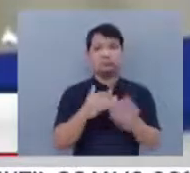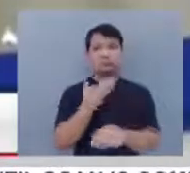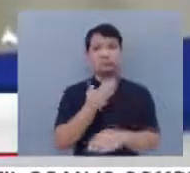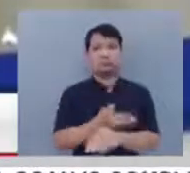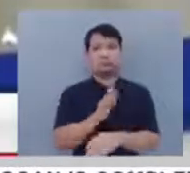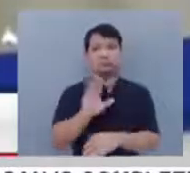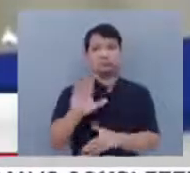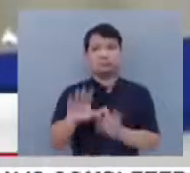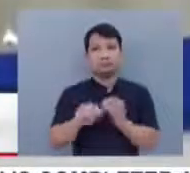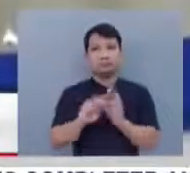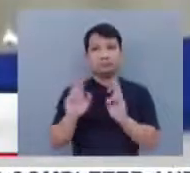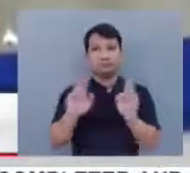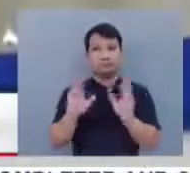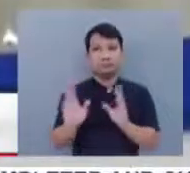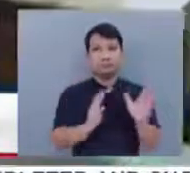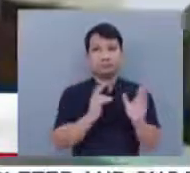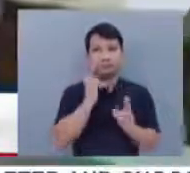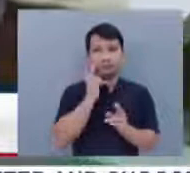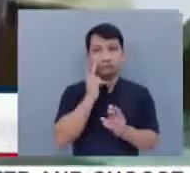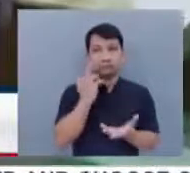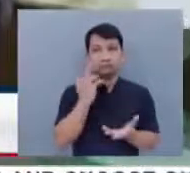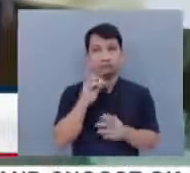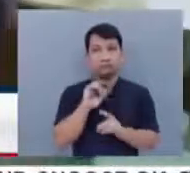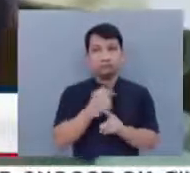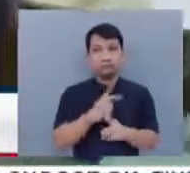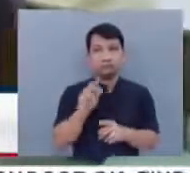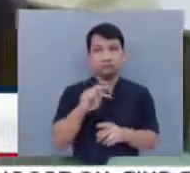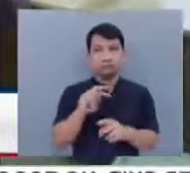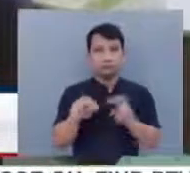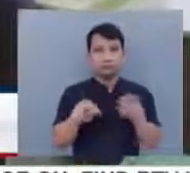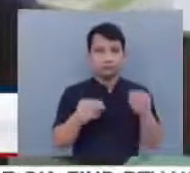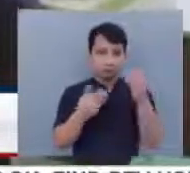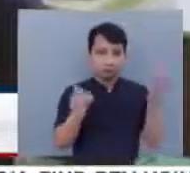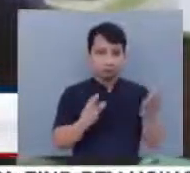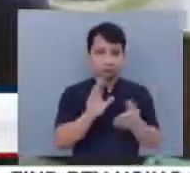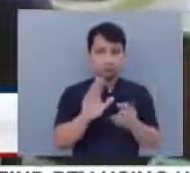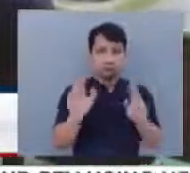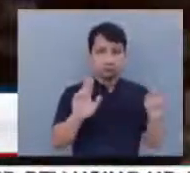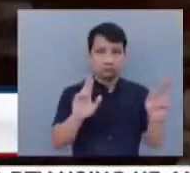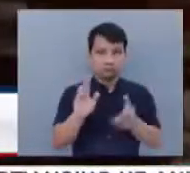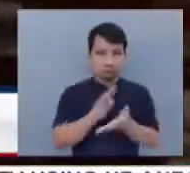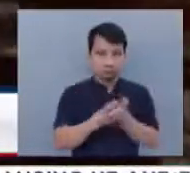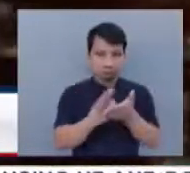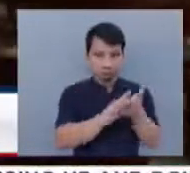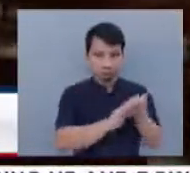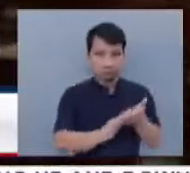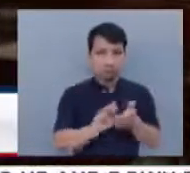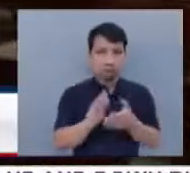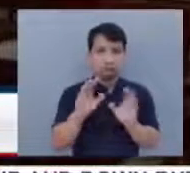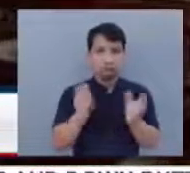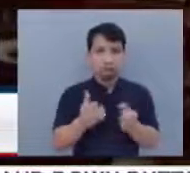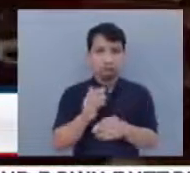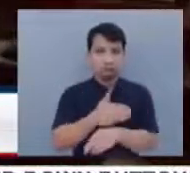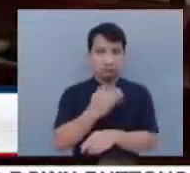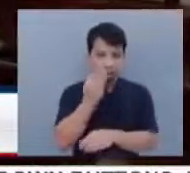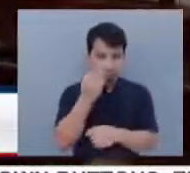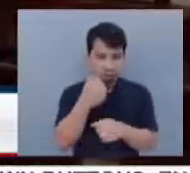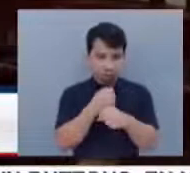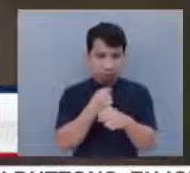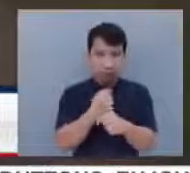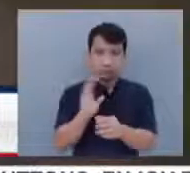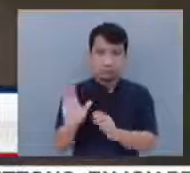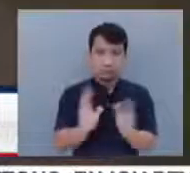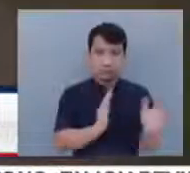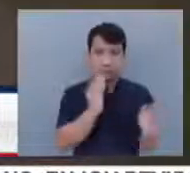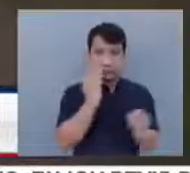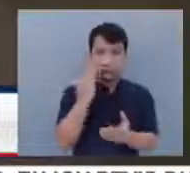na natanggapin sila ngayong August 22. Abala na ang lahat sa paglilinis ng mga classroom, pagkukumpuni at pagsasaayos ng mga